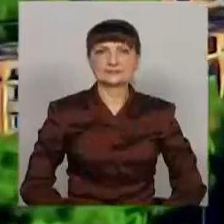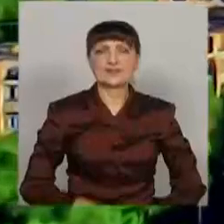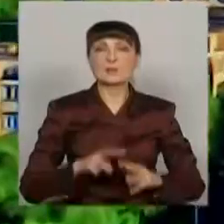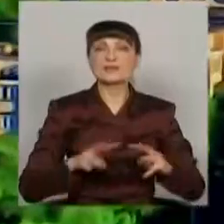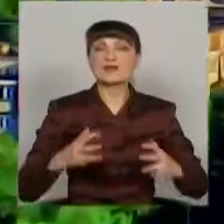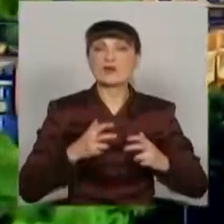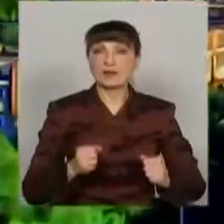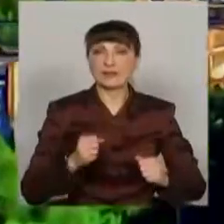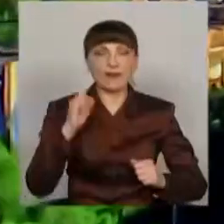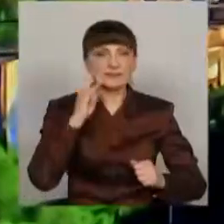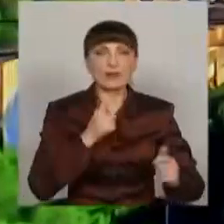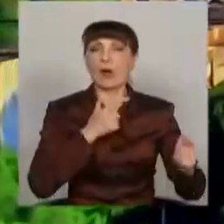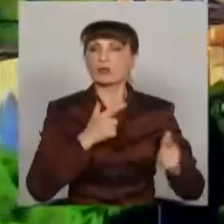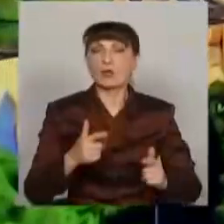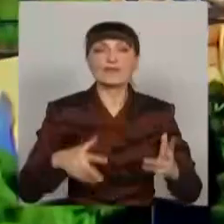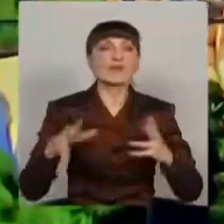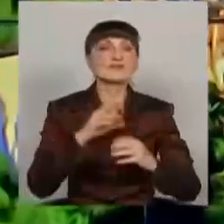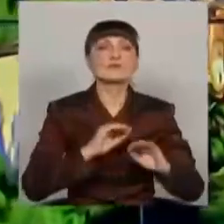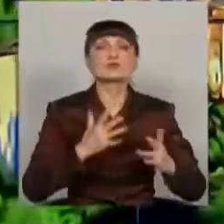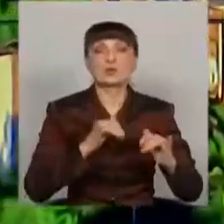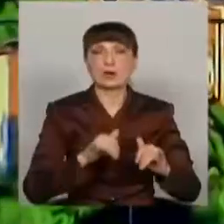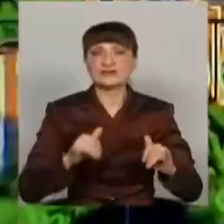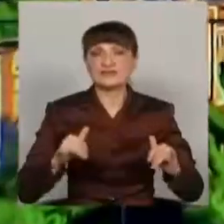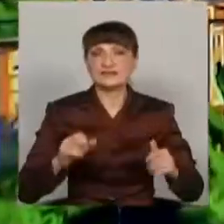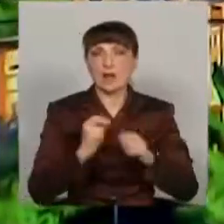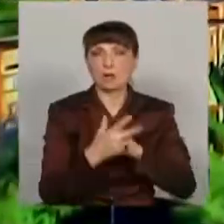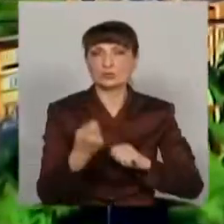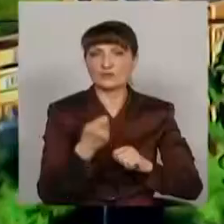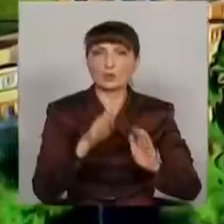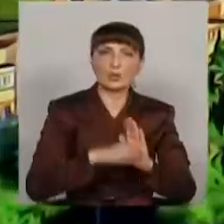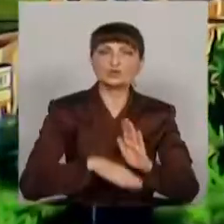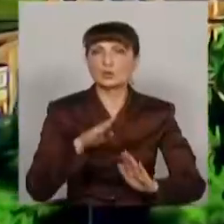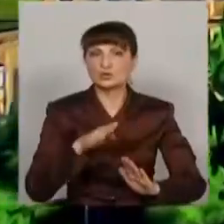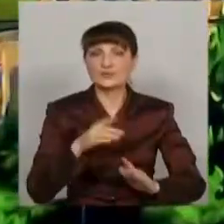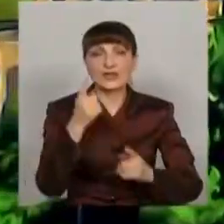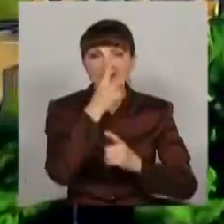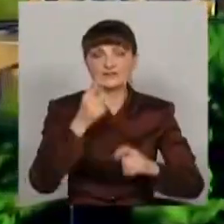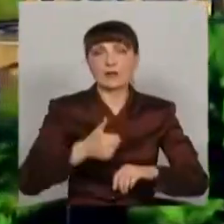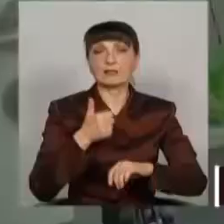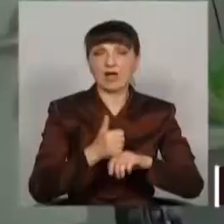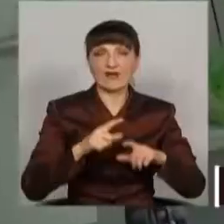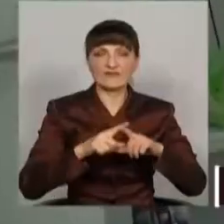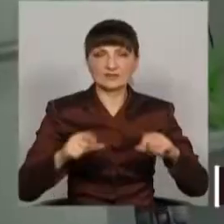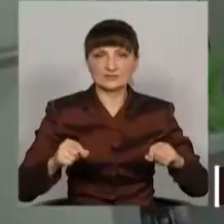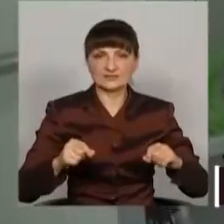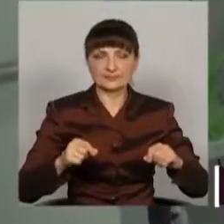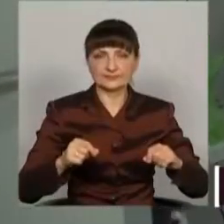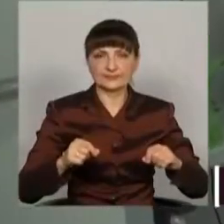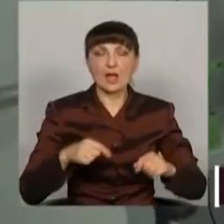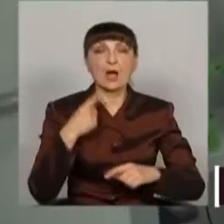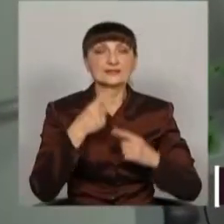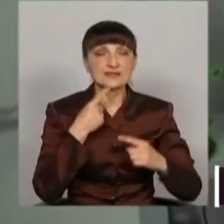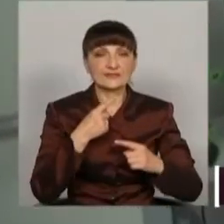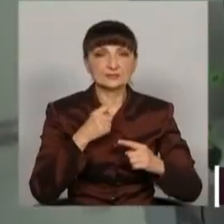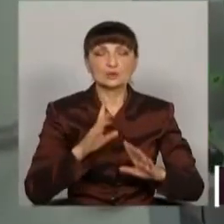Минздрав Казахстана готов ко всем сценариям развития коронавируса. Об этом заявила глава профильного ведомства Ажар Гиният. По ее